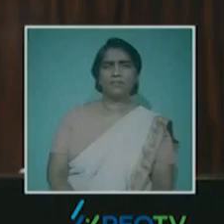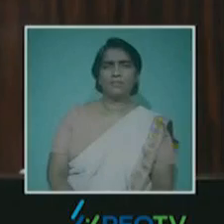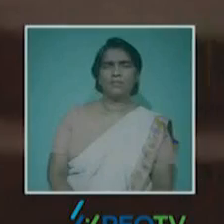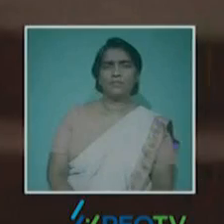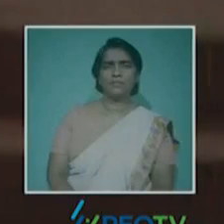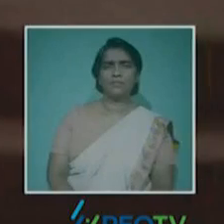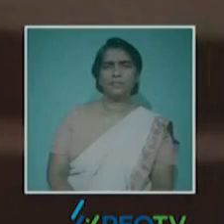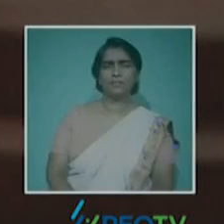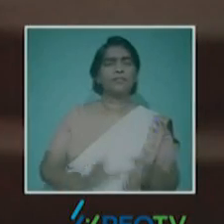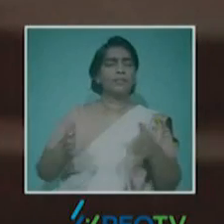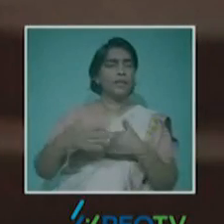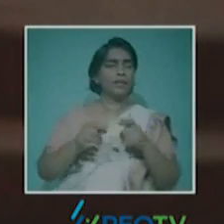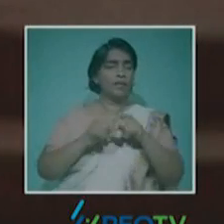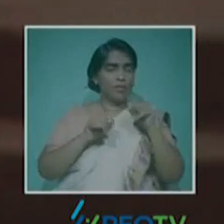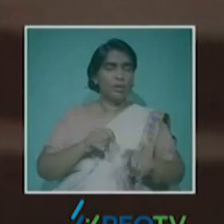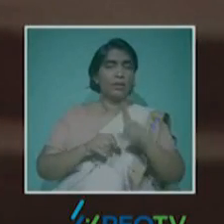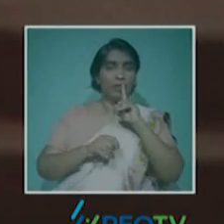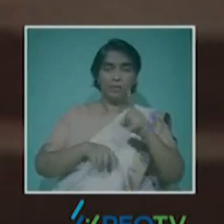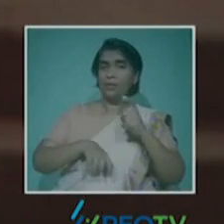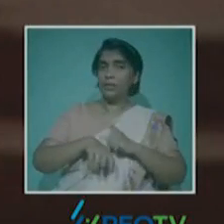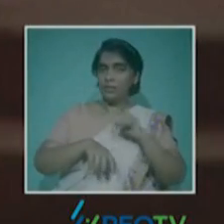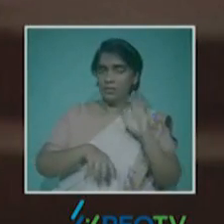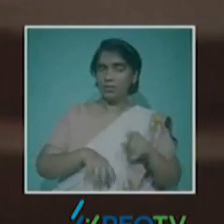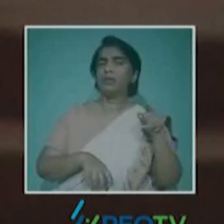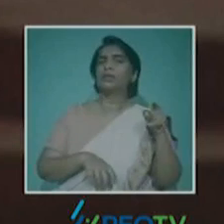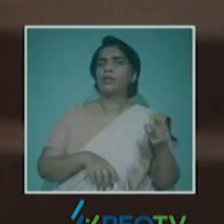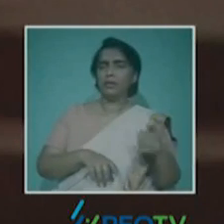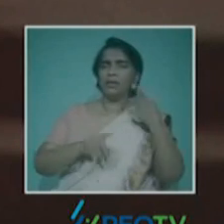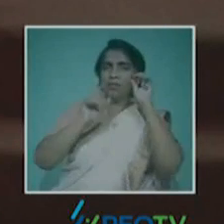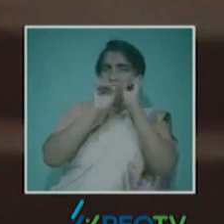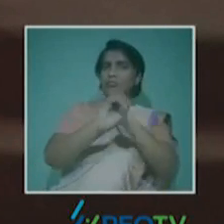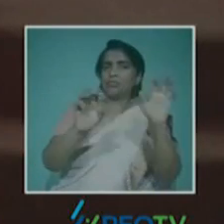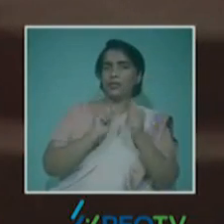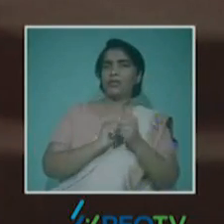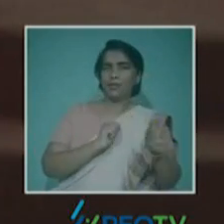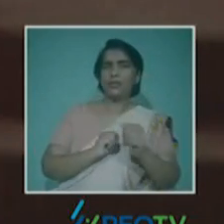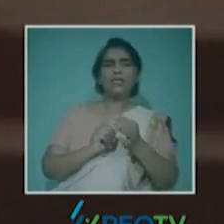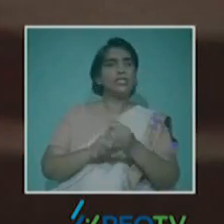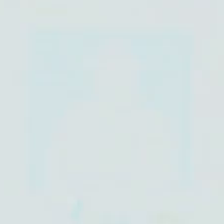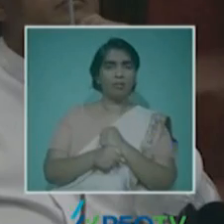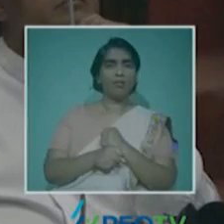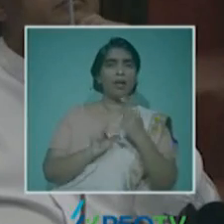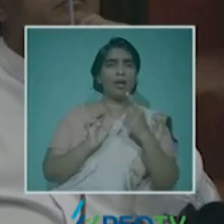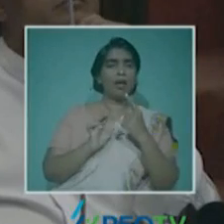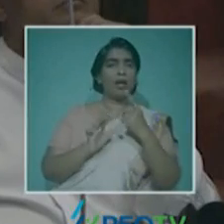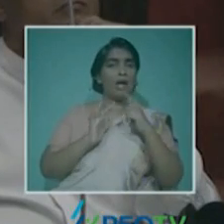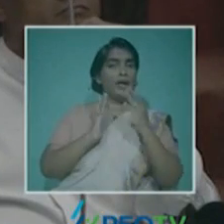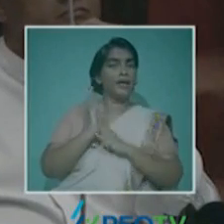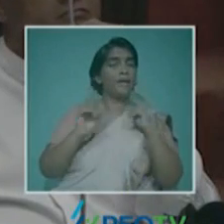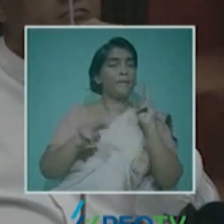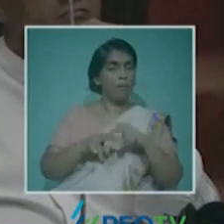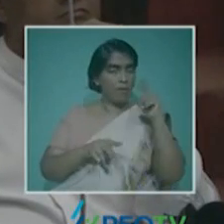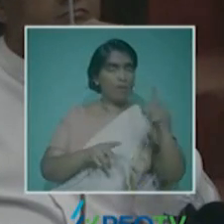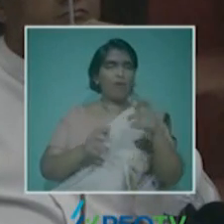විතර කැබිනට් එක දැනුවත් කරන අවස්ථාවේදීම මෙතුමල්ලවත් දැනුවත් කරන්න කටයුතු කරනවායි කියනක ජනාධිපතිතුමා කිව්වා. ජාත්‍යන්තර මුල්ල අරමුදලත්